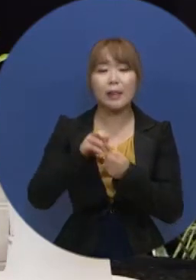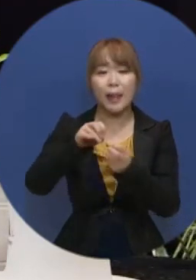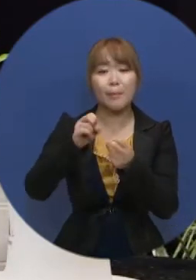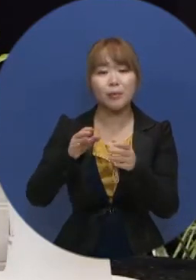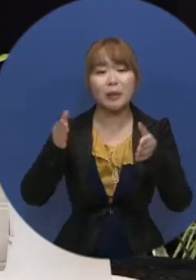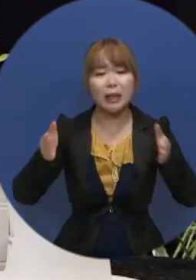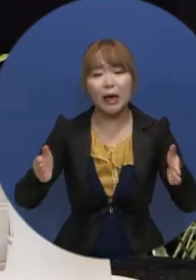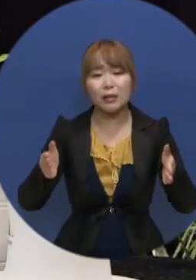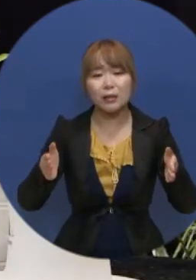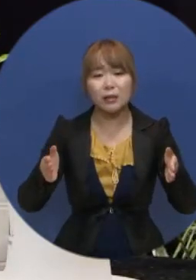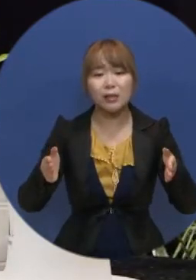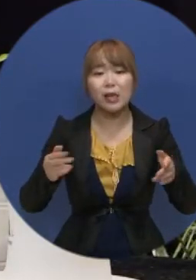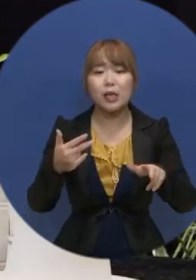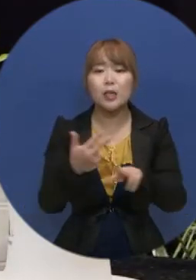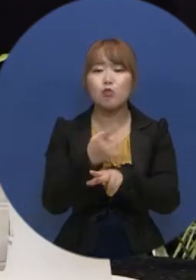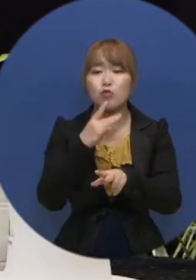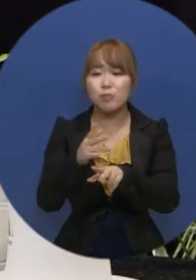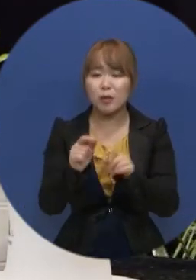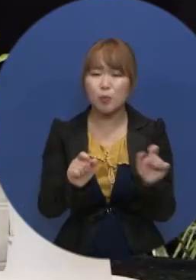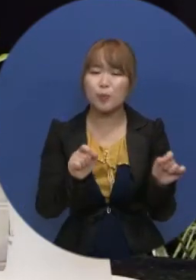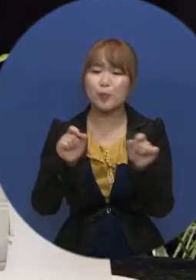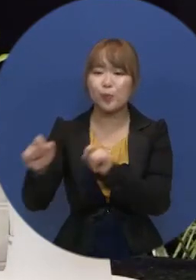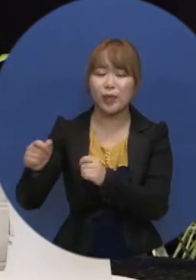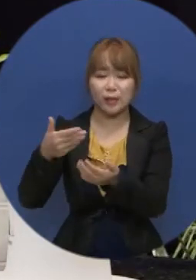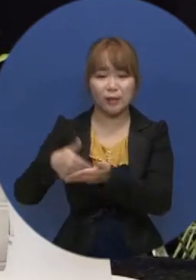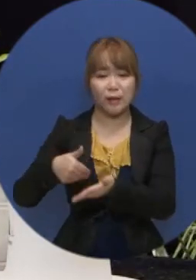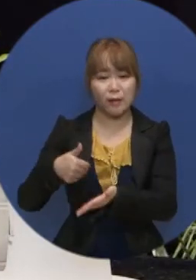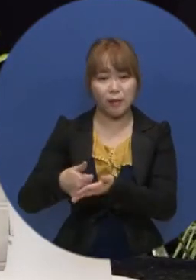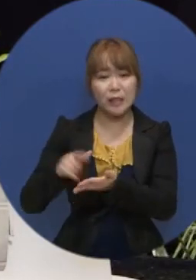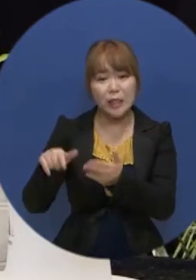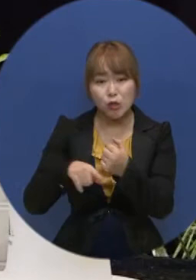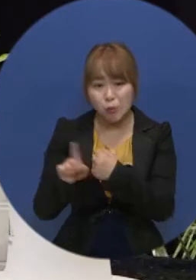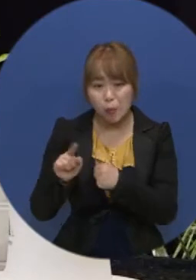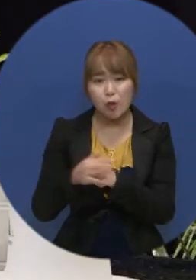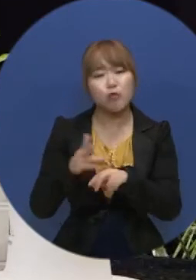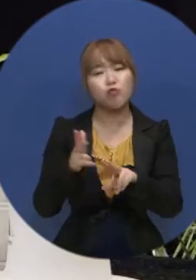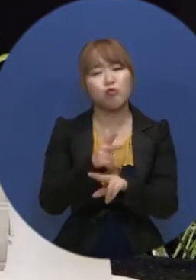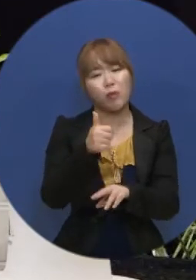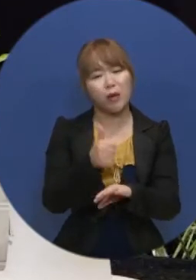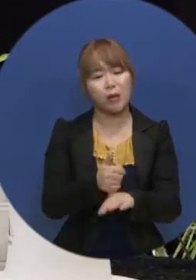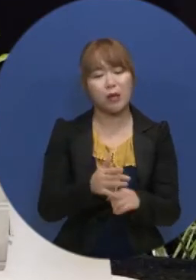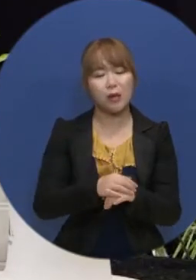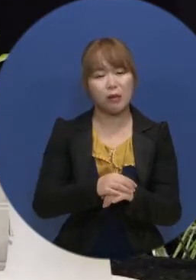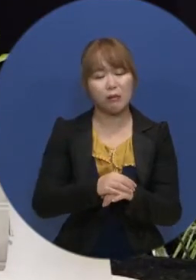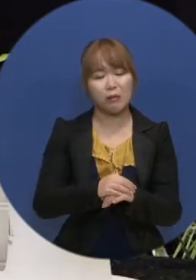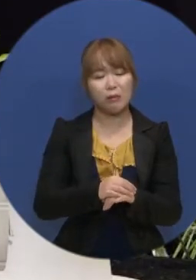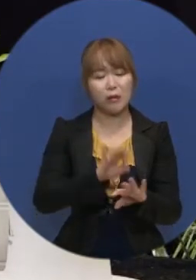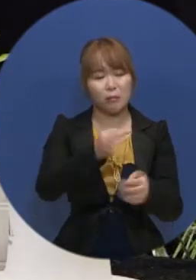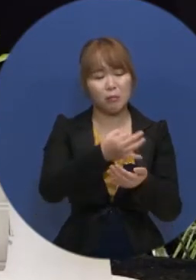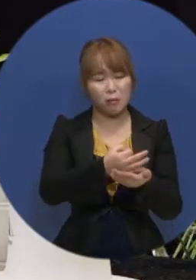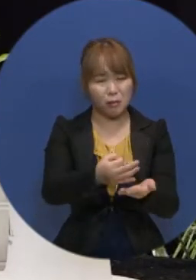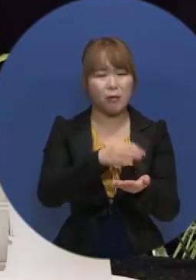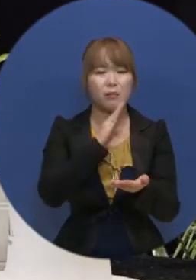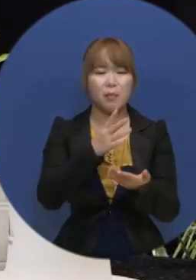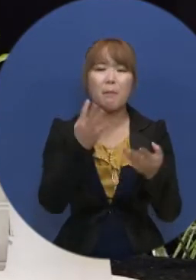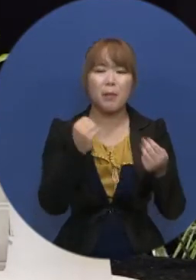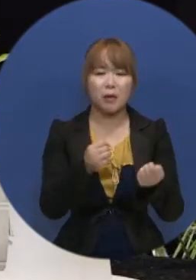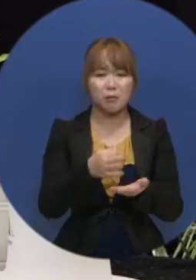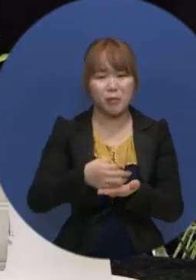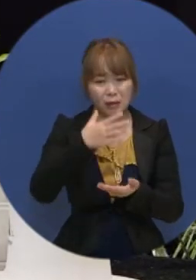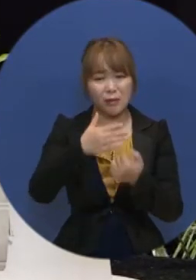좀 일주일만 연기해 달라. 그 이유는 주말에 임금이 너무 많기